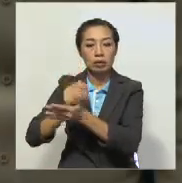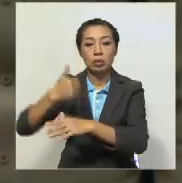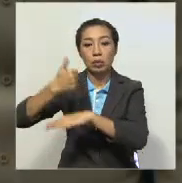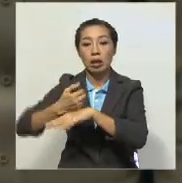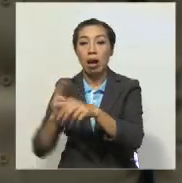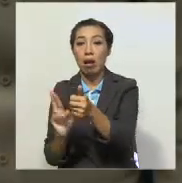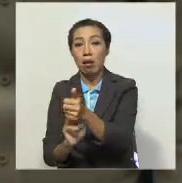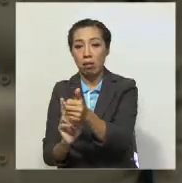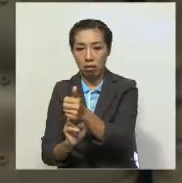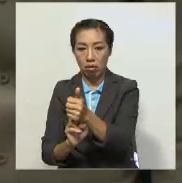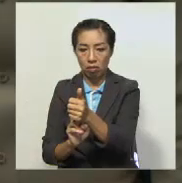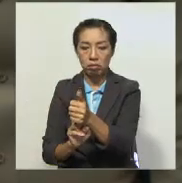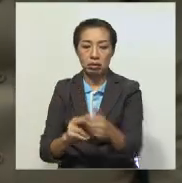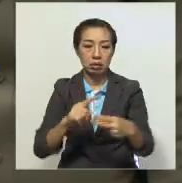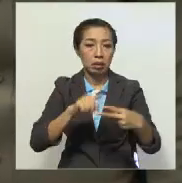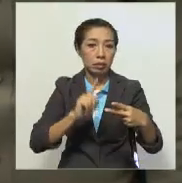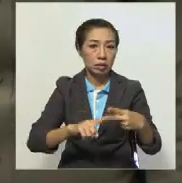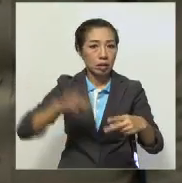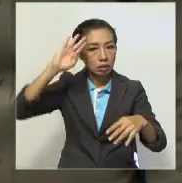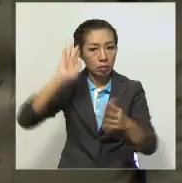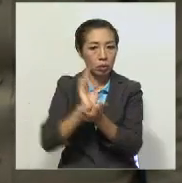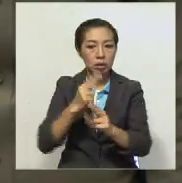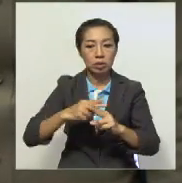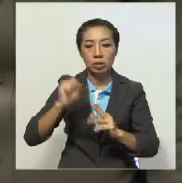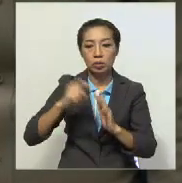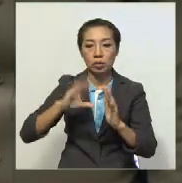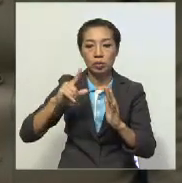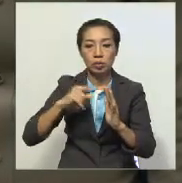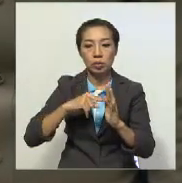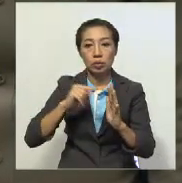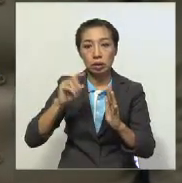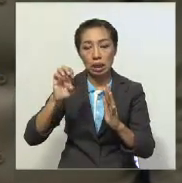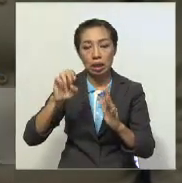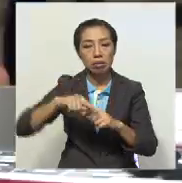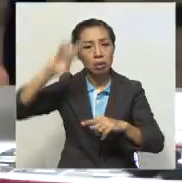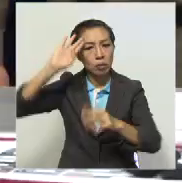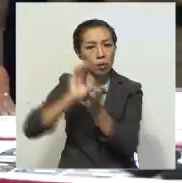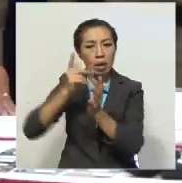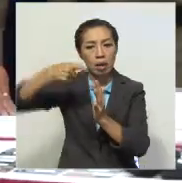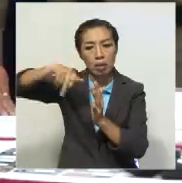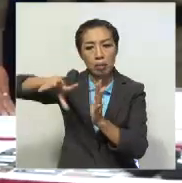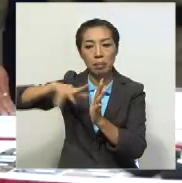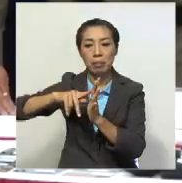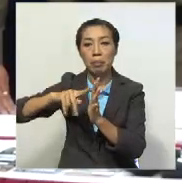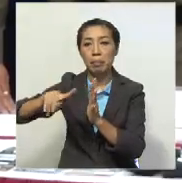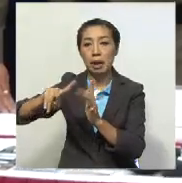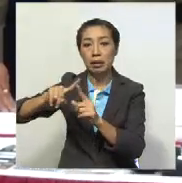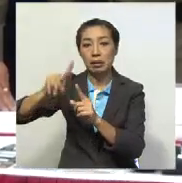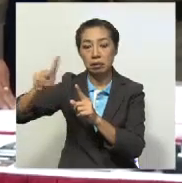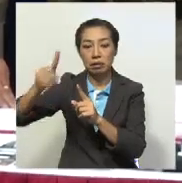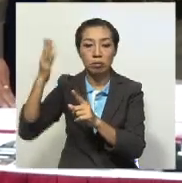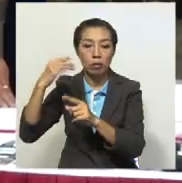ผู้บัญชาการตำรวจแห่งชาติและพลตำรวจโทสุวัฒน์แจ้งยอดสุขผู้บัญชาการภูธรภาคหนึ่งนำมาแถลงข่าวเมื่อว